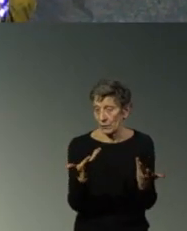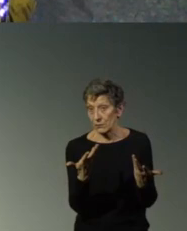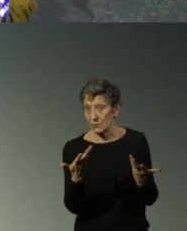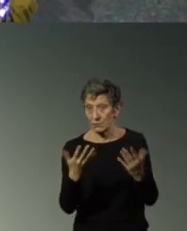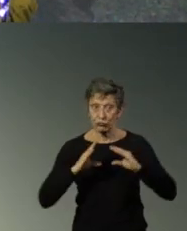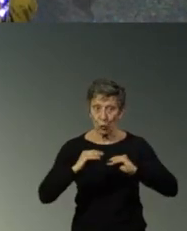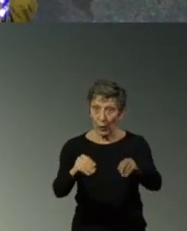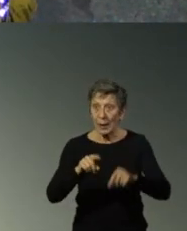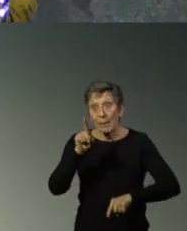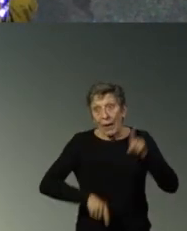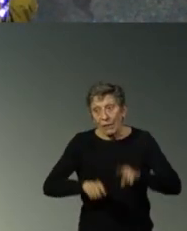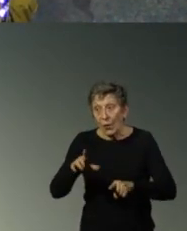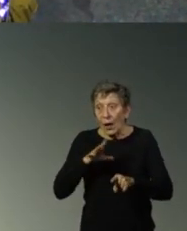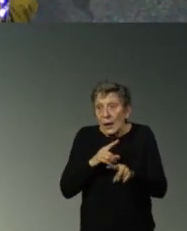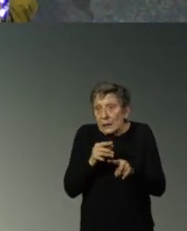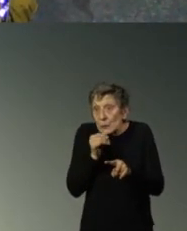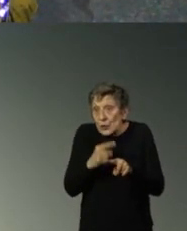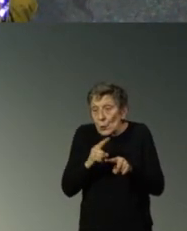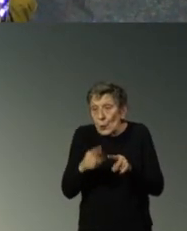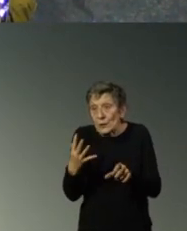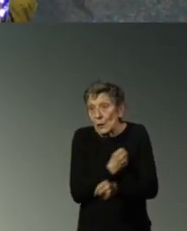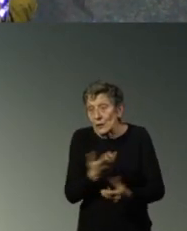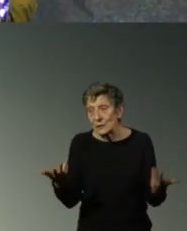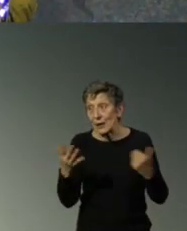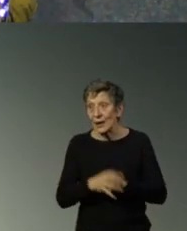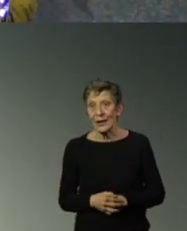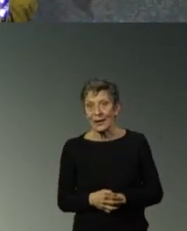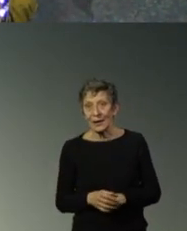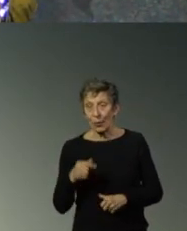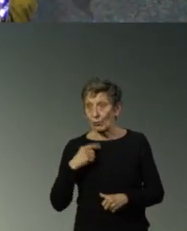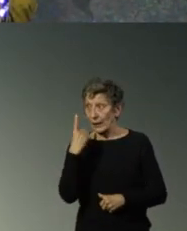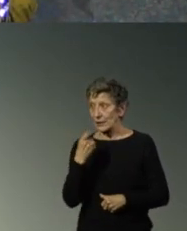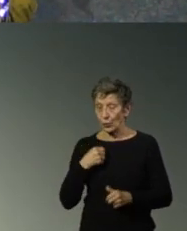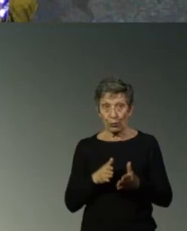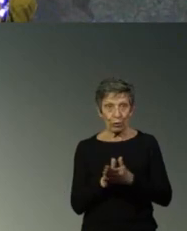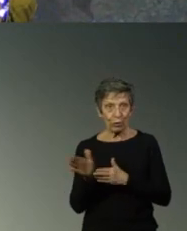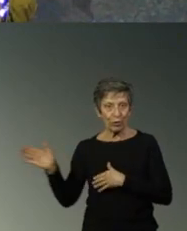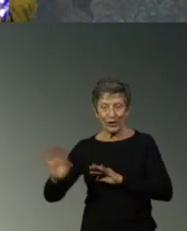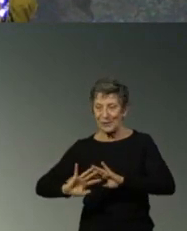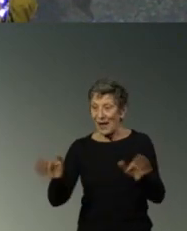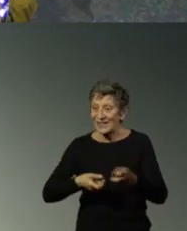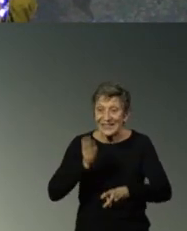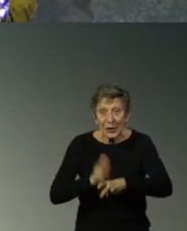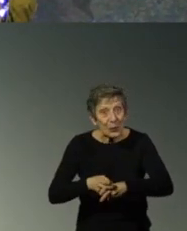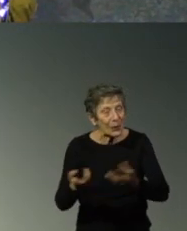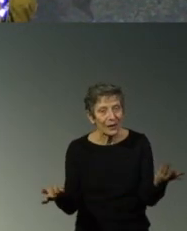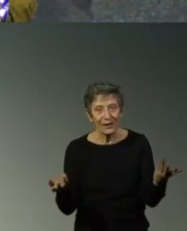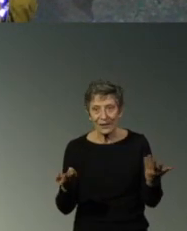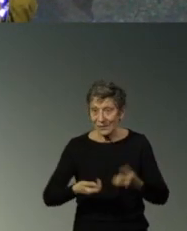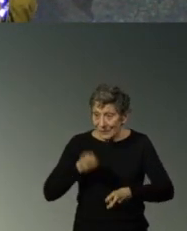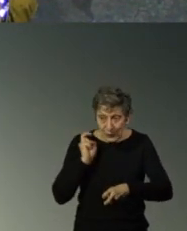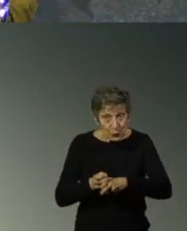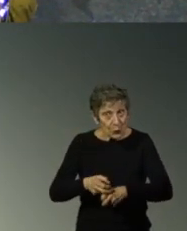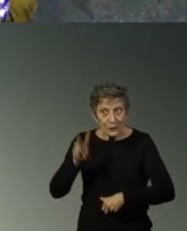arrive parfois à obtenir des petites choses, mais c'est vrai que j'ai complètement dévié par rapport à la question, pardon. Mais c'est hyper dur d'arriver à